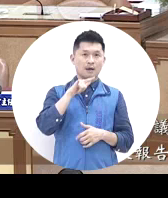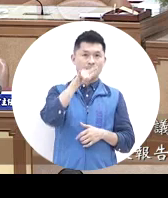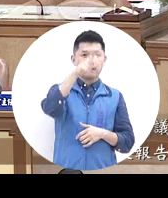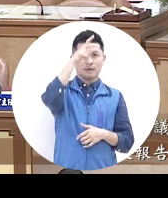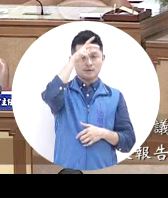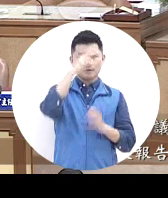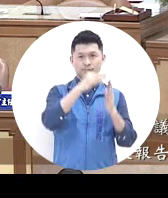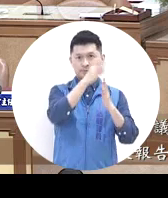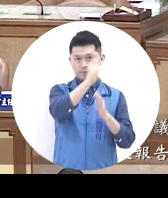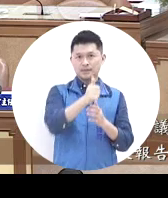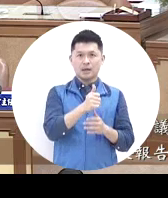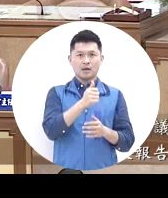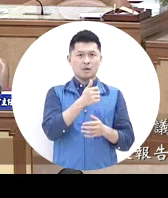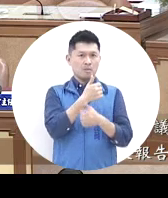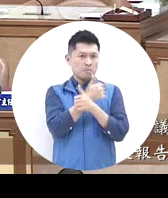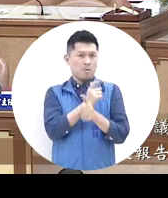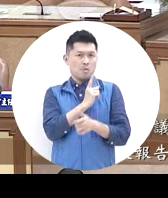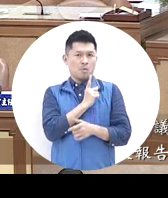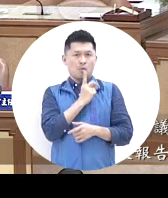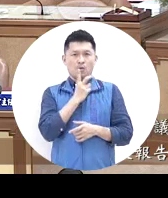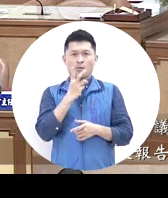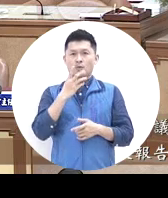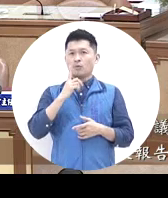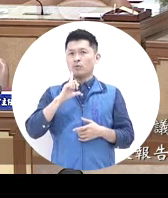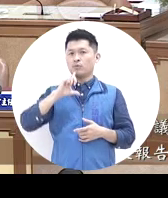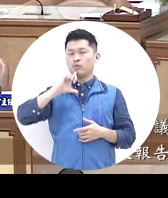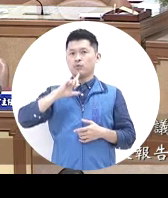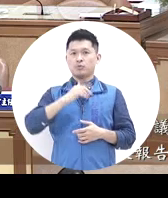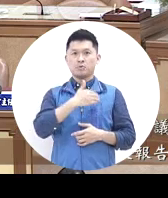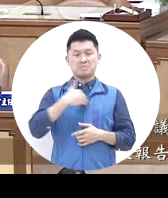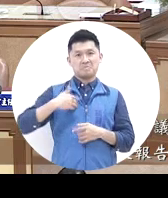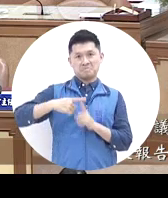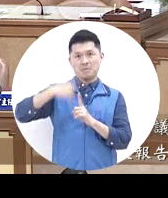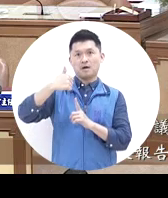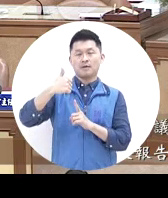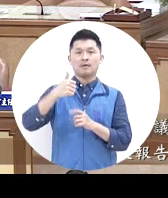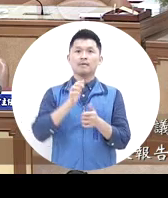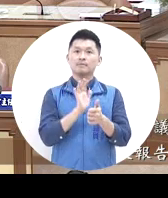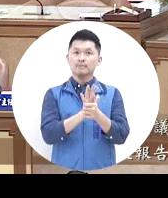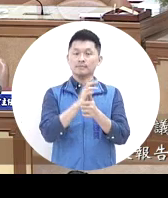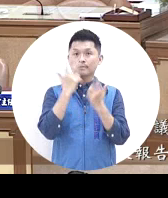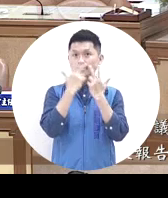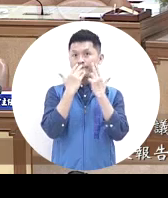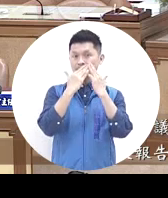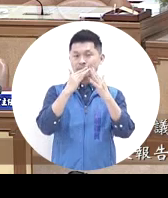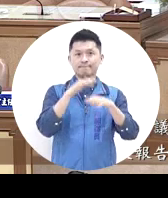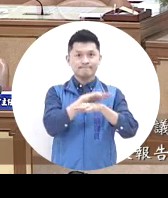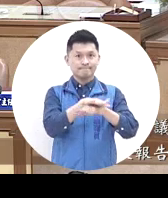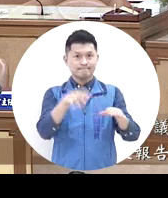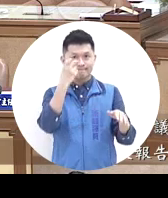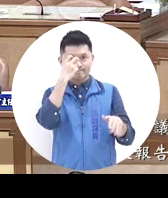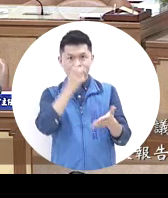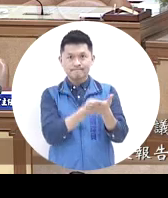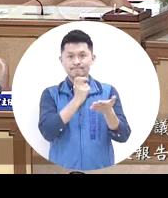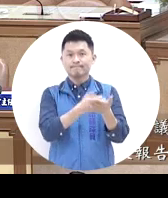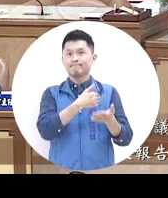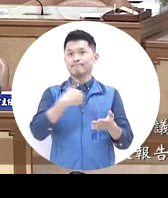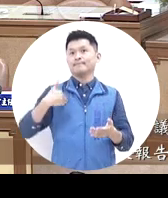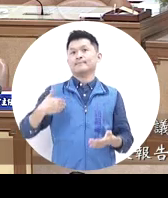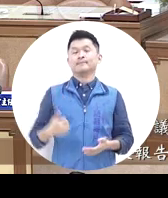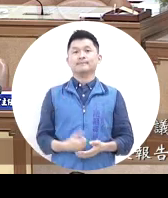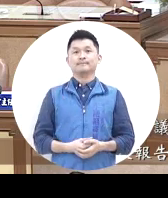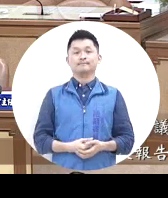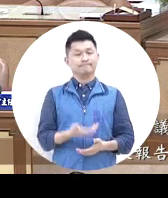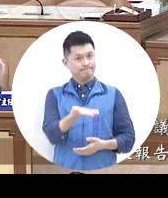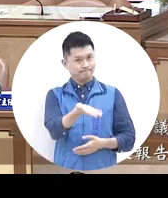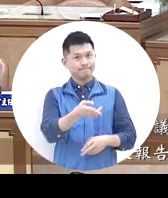长，是一个非常有经验、有能力，可以守好新北市治安的最优秀的警察局长，请